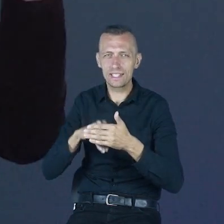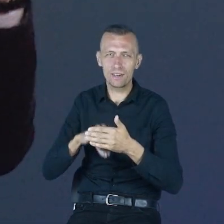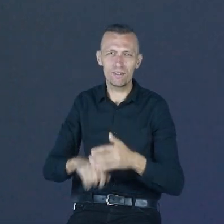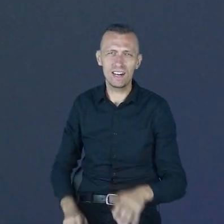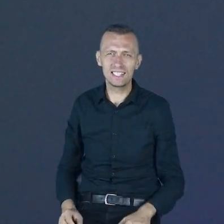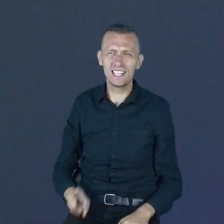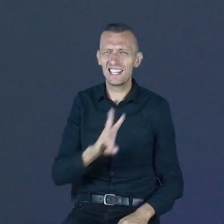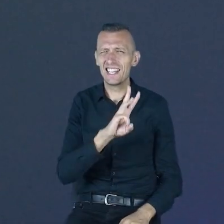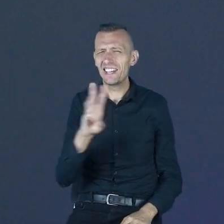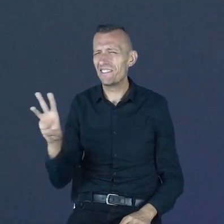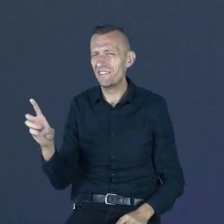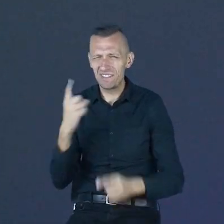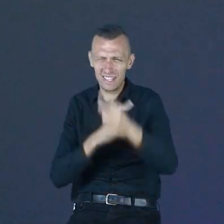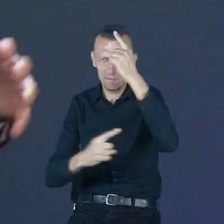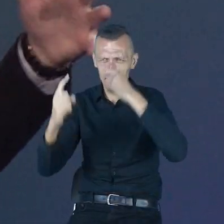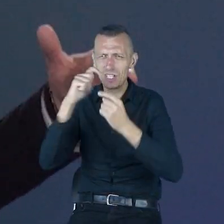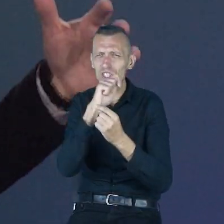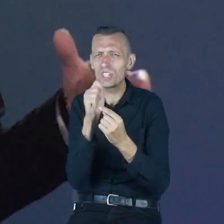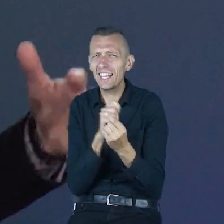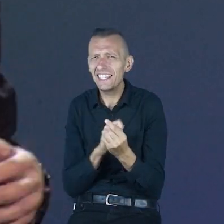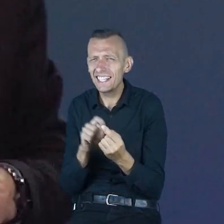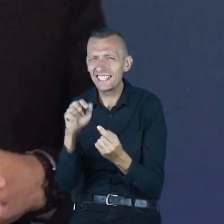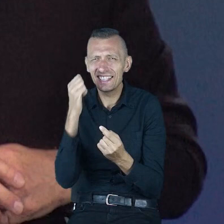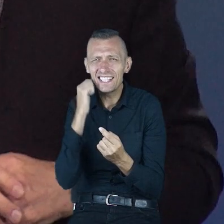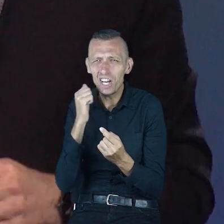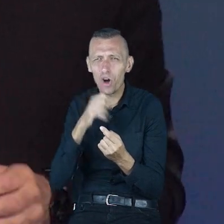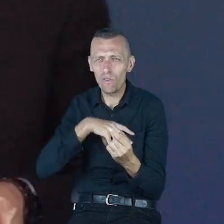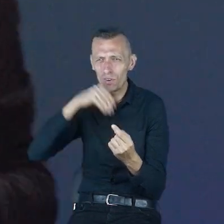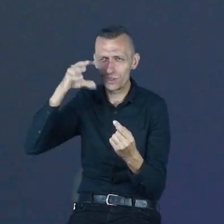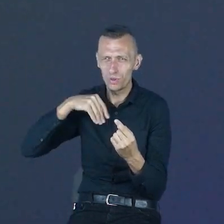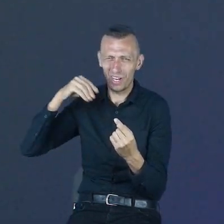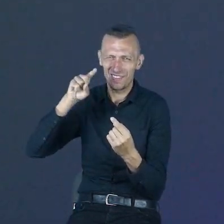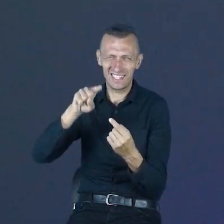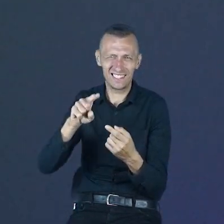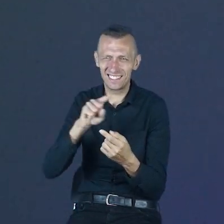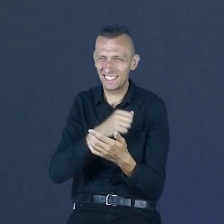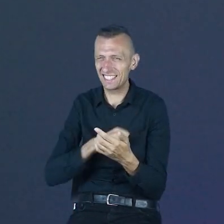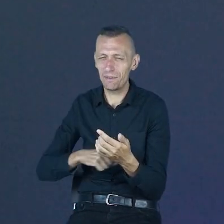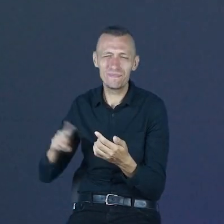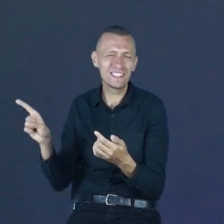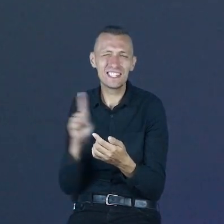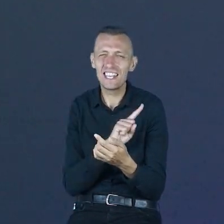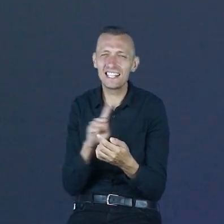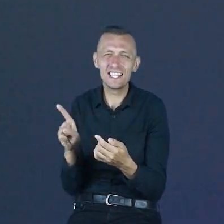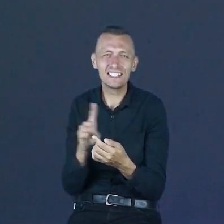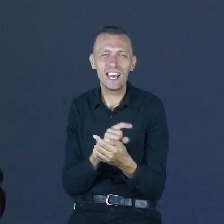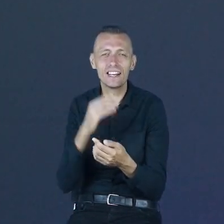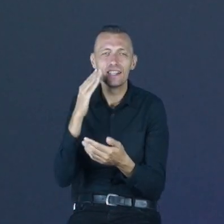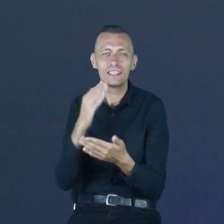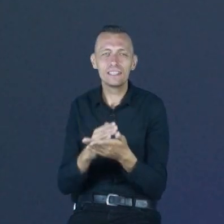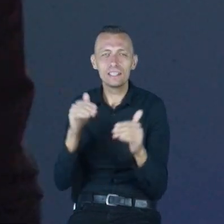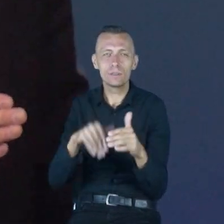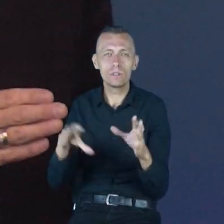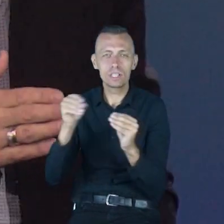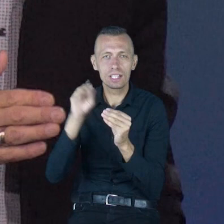stanie przynieść owoc Ducha Świętego na swoich własnych warunkach. Chcę ci powiedzieć, nie jesteś w stanie. Jesteś w stanie być jak